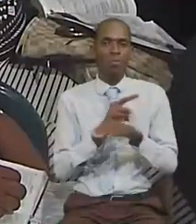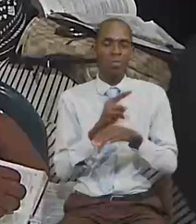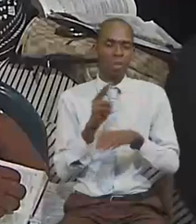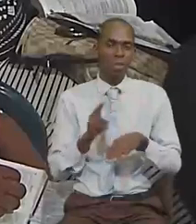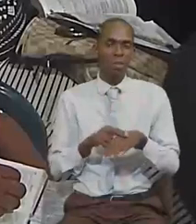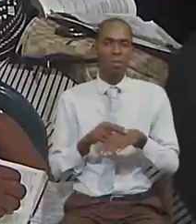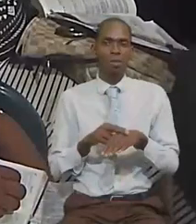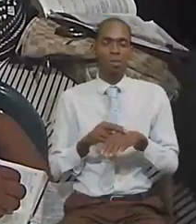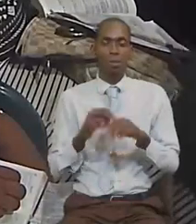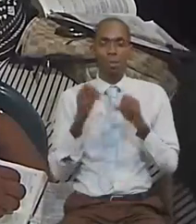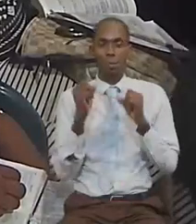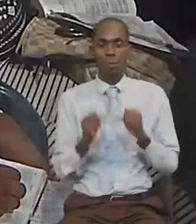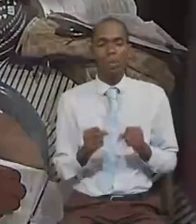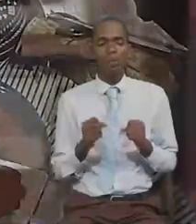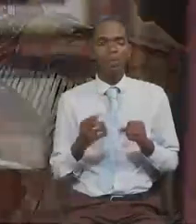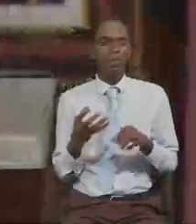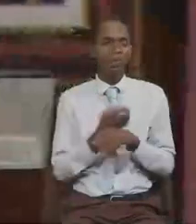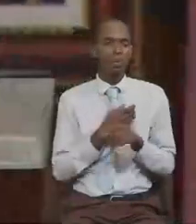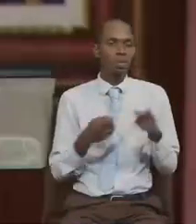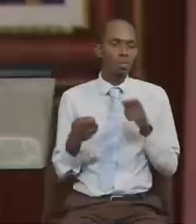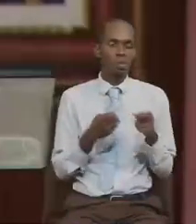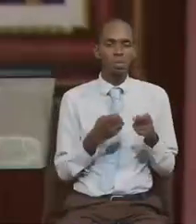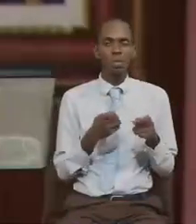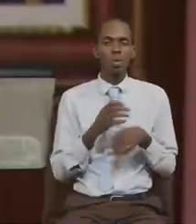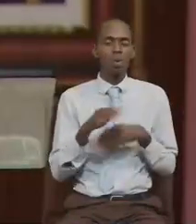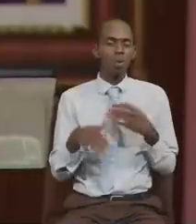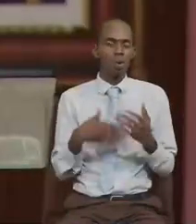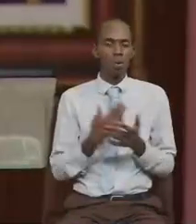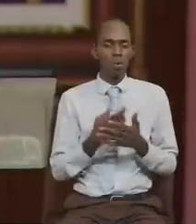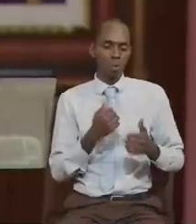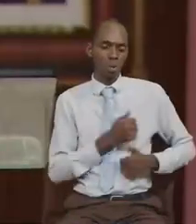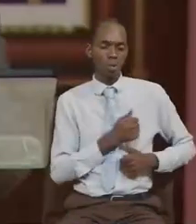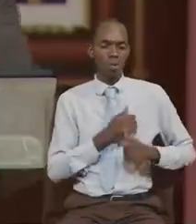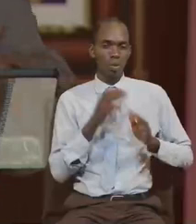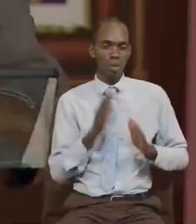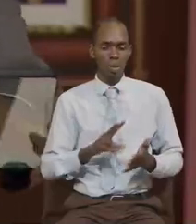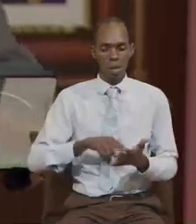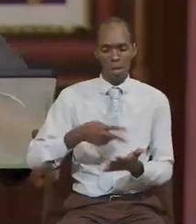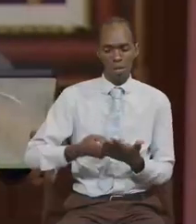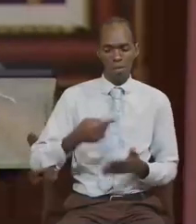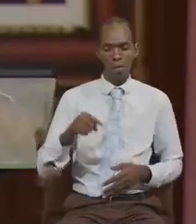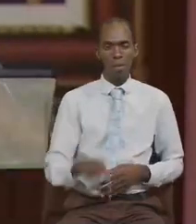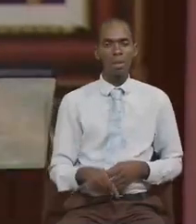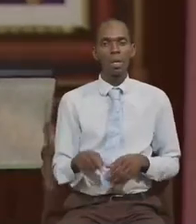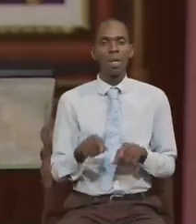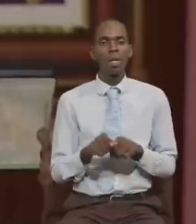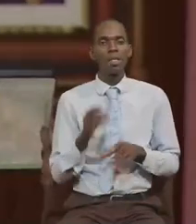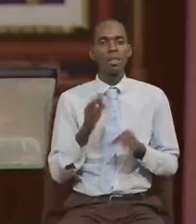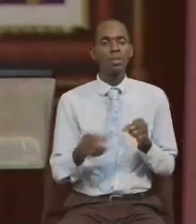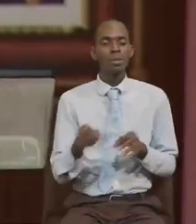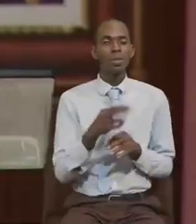le relais et tous ces soldats sont tombés par terre comme s'ils étaient morts. Tous ceux